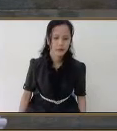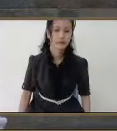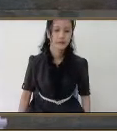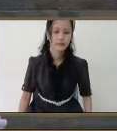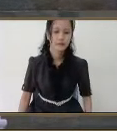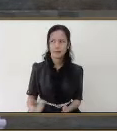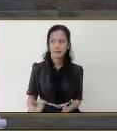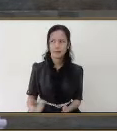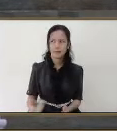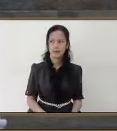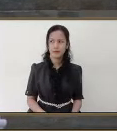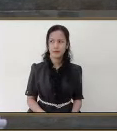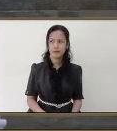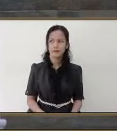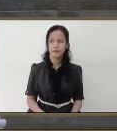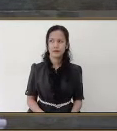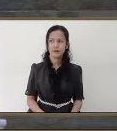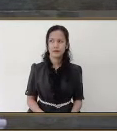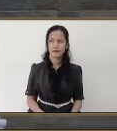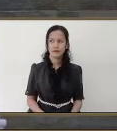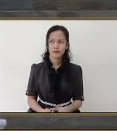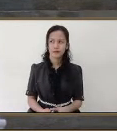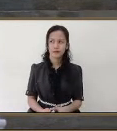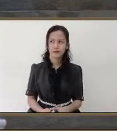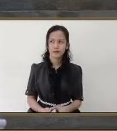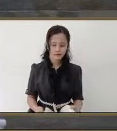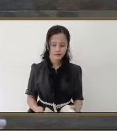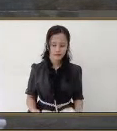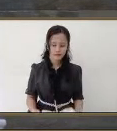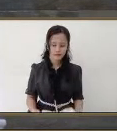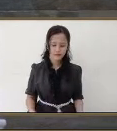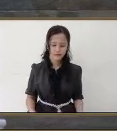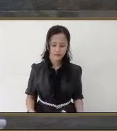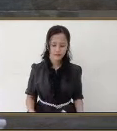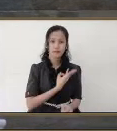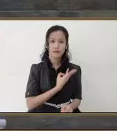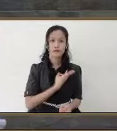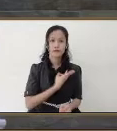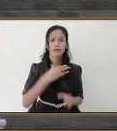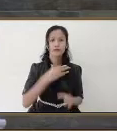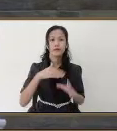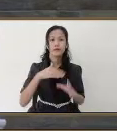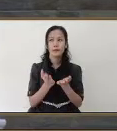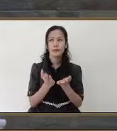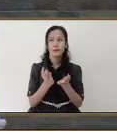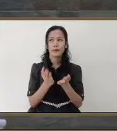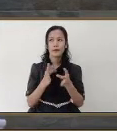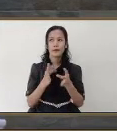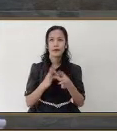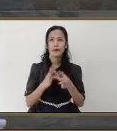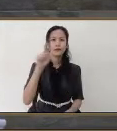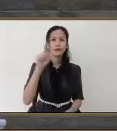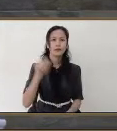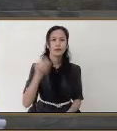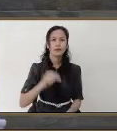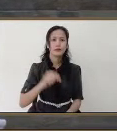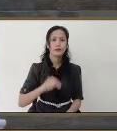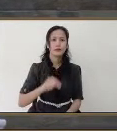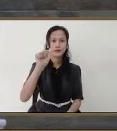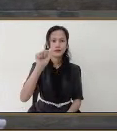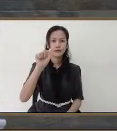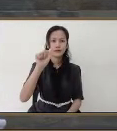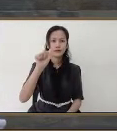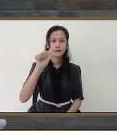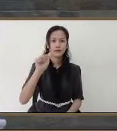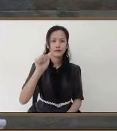napakaganda po ng libro po na ito. And there's a lot of details that we can learn from this book. Bagamat ito ay